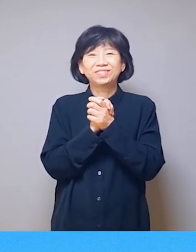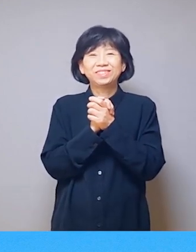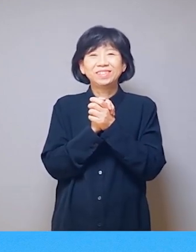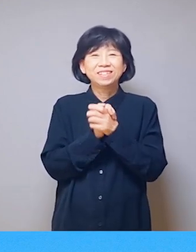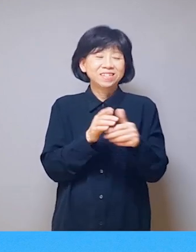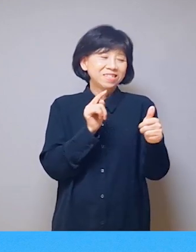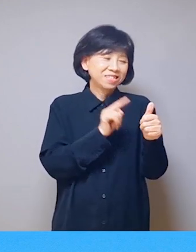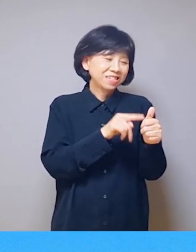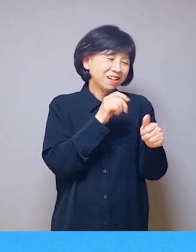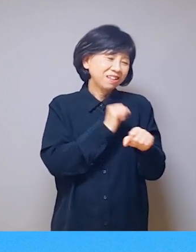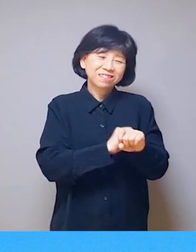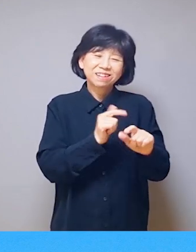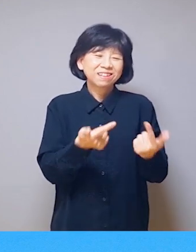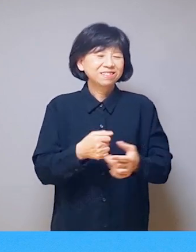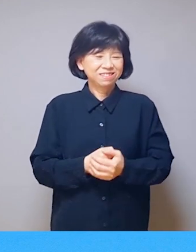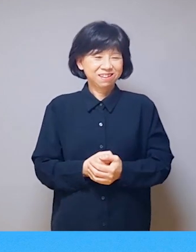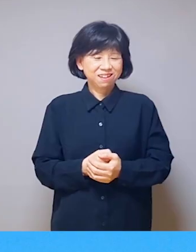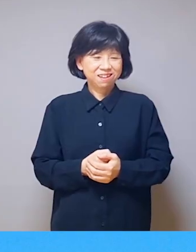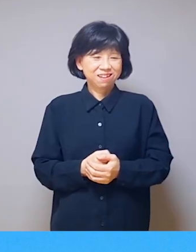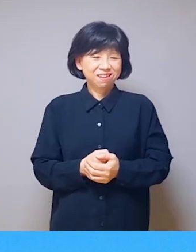네가 하는 거 아니야.